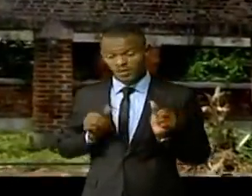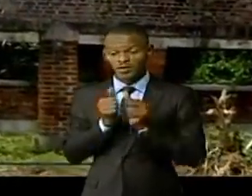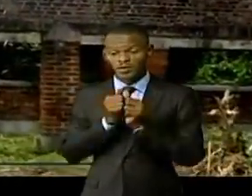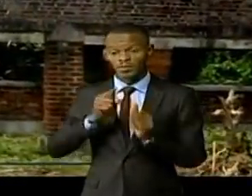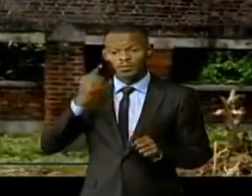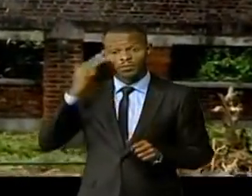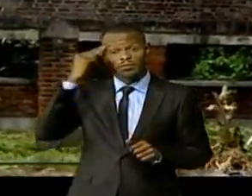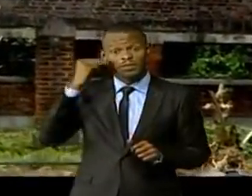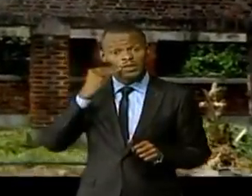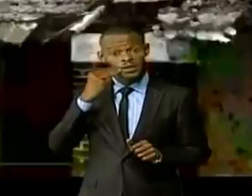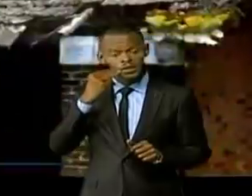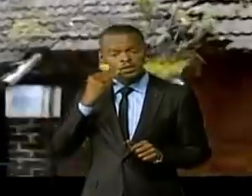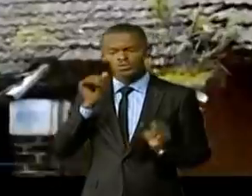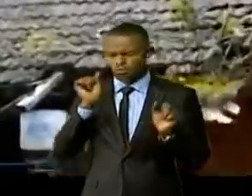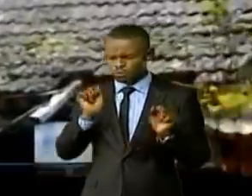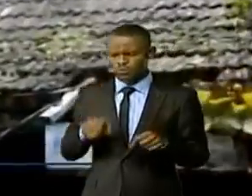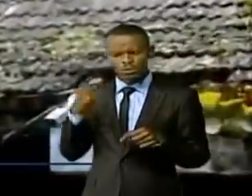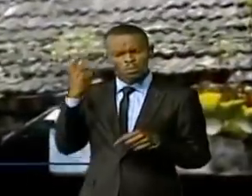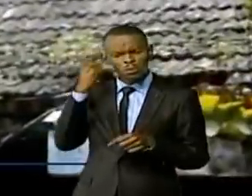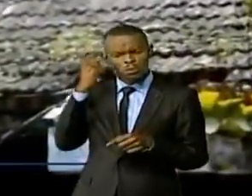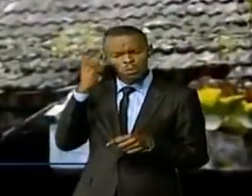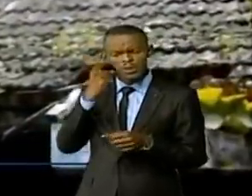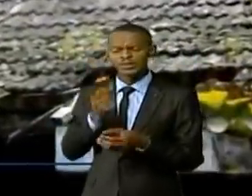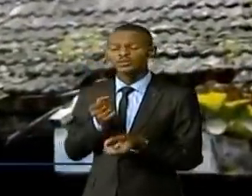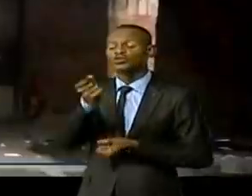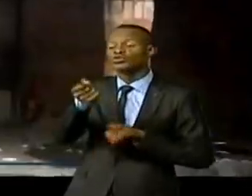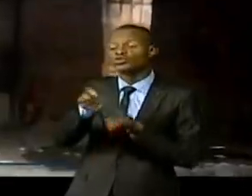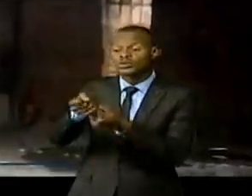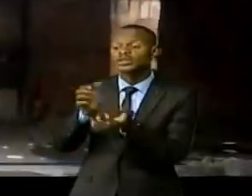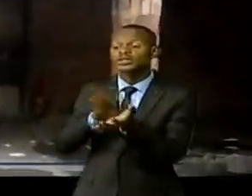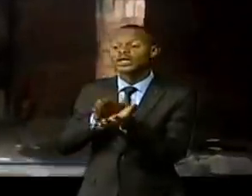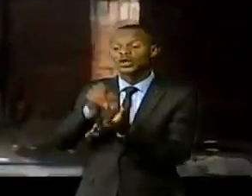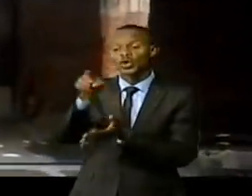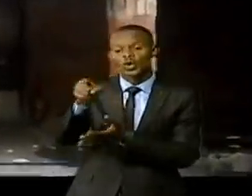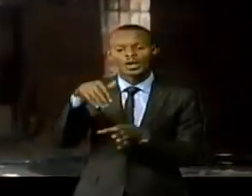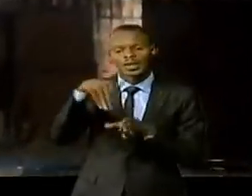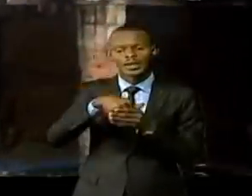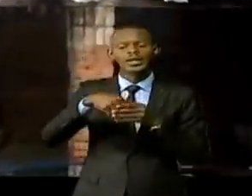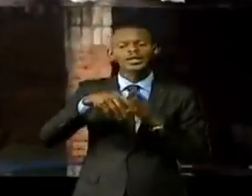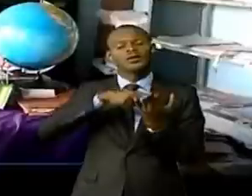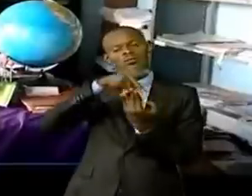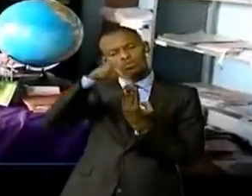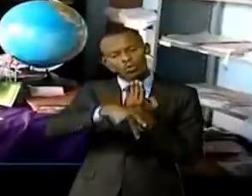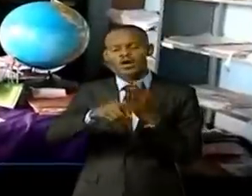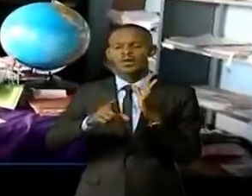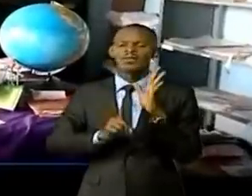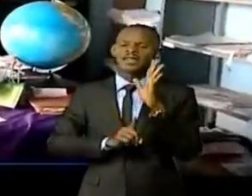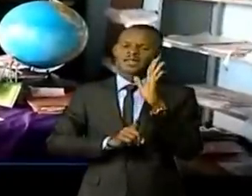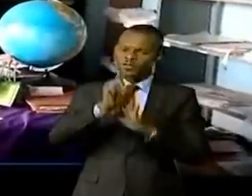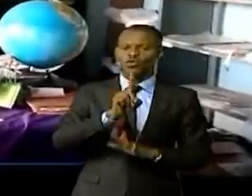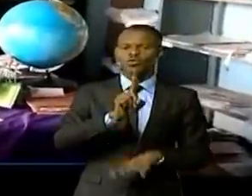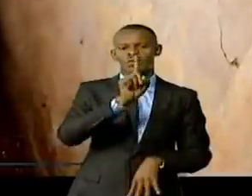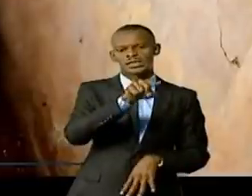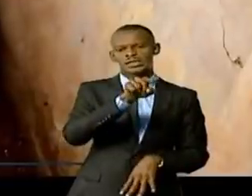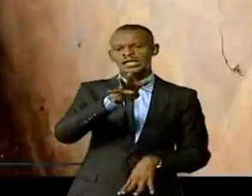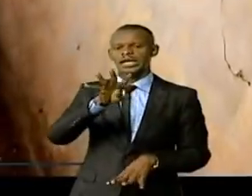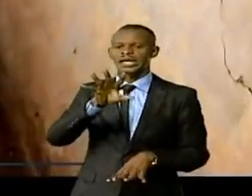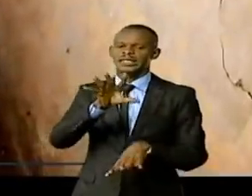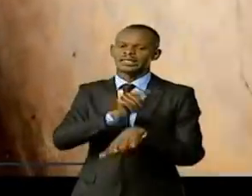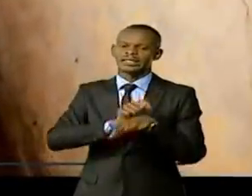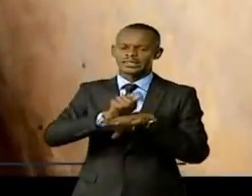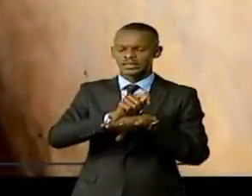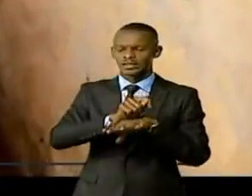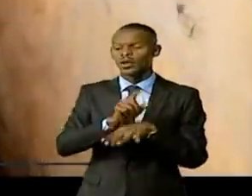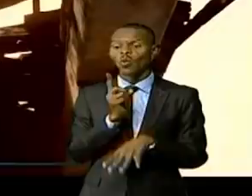Kondé puissent classer la réhabilitation de ces grands complexes scolaires dans le programme de développement à la base des 145 territoires. Situé à